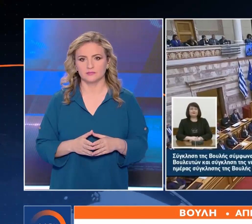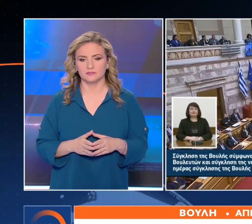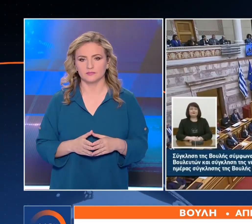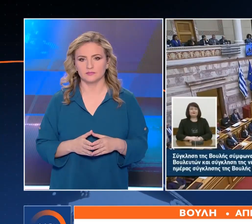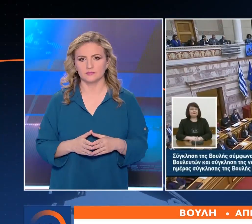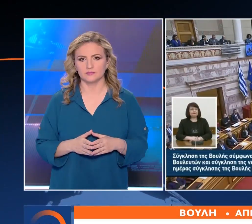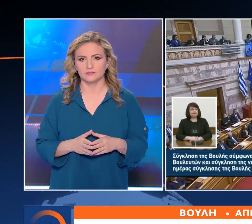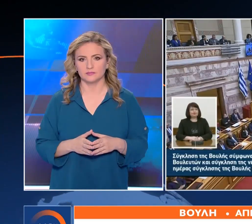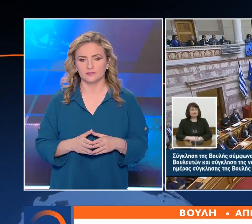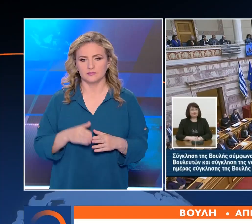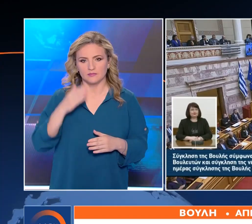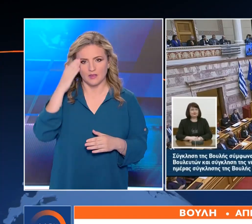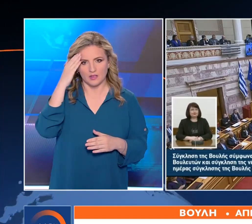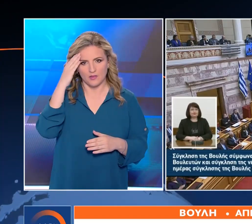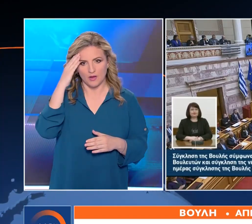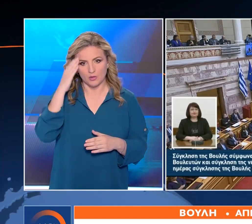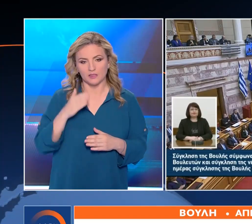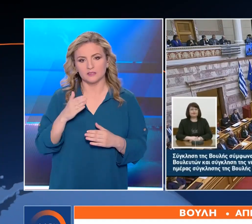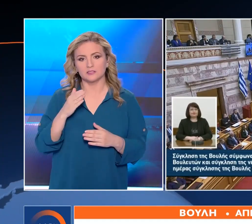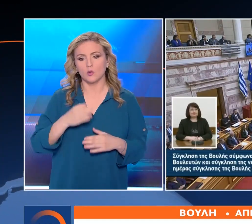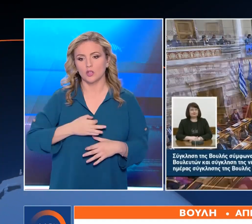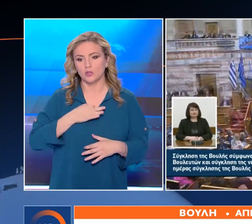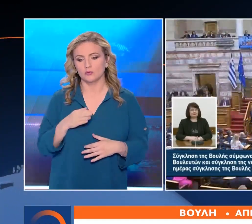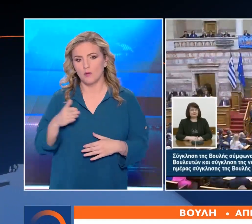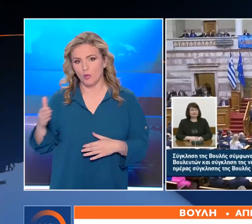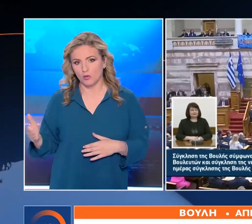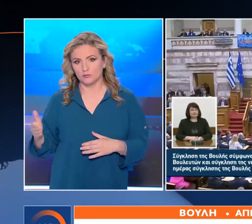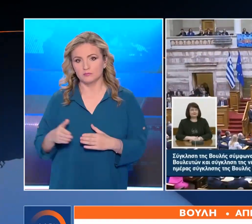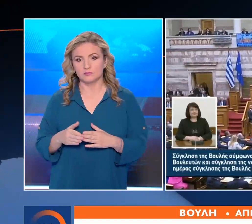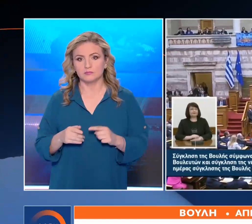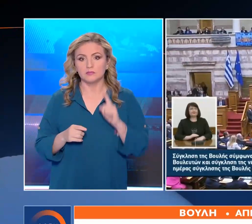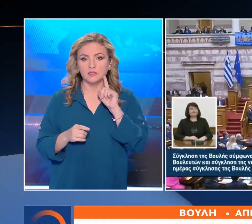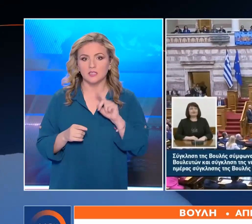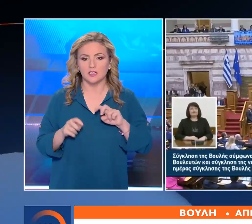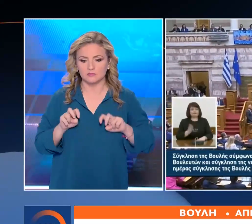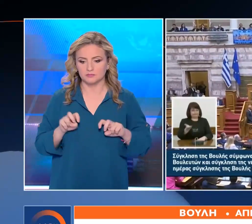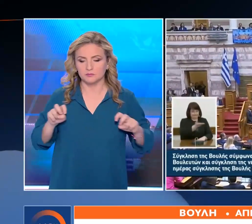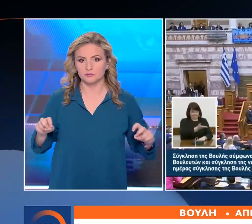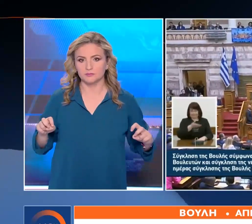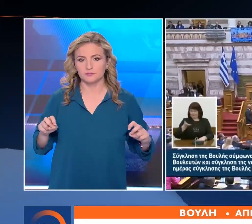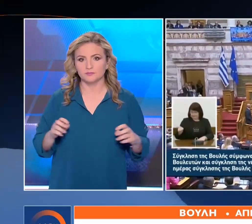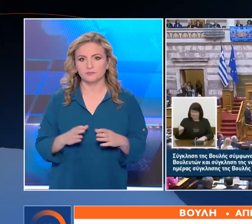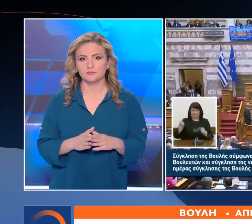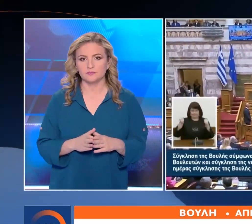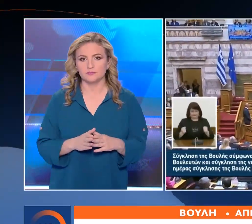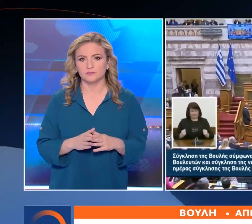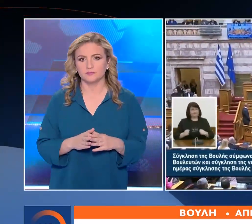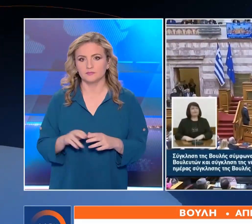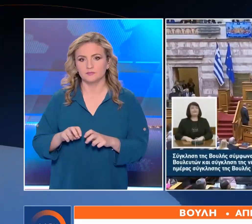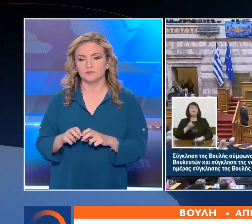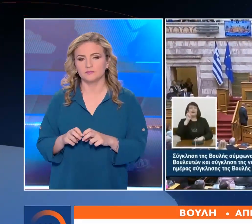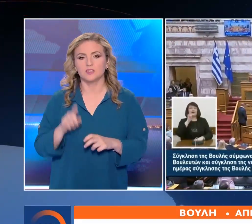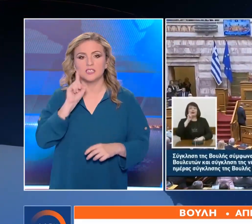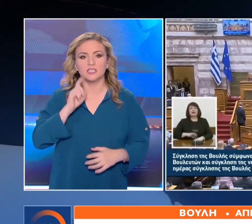Κύριος Κεφαλογιάννης από εδώ. Ελάτε από εδώ, κύριε Κεφαλογιάννη. Εσείς εδώ και οι άλλοι δύο δίπλα σας. Κυρίες και